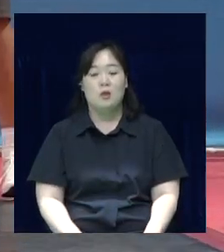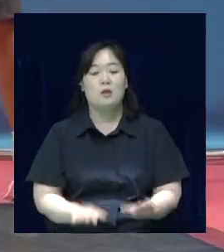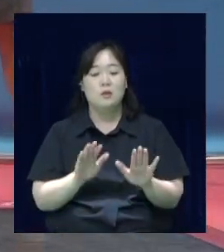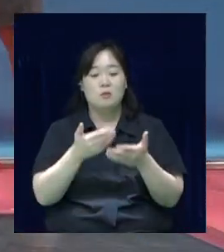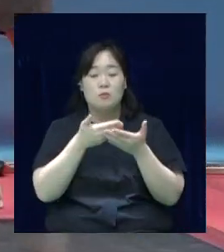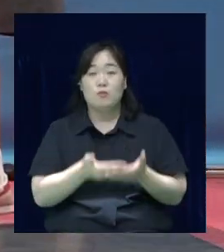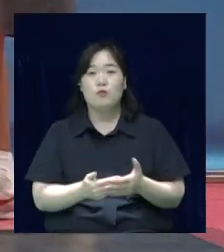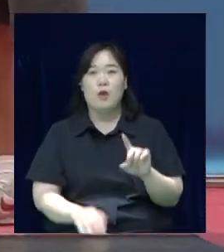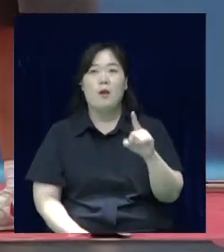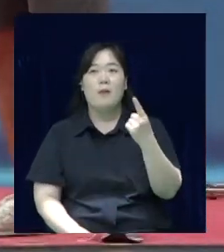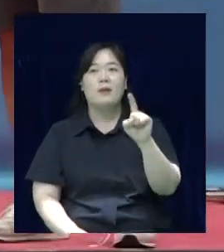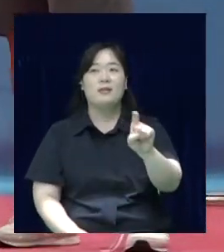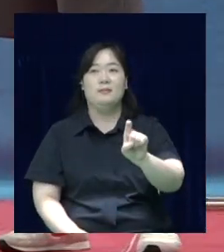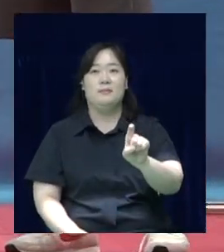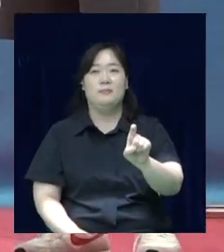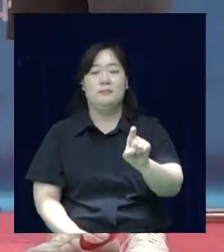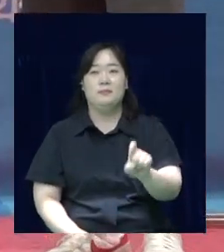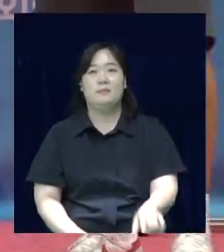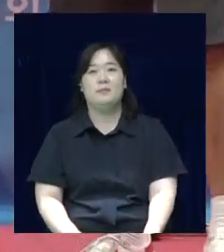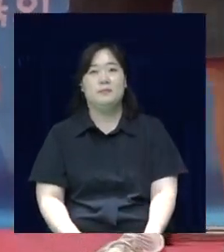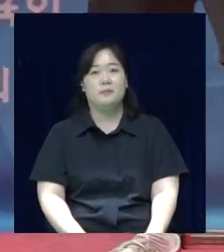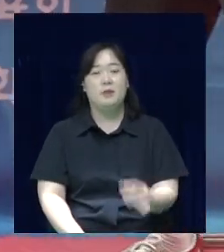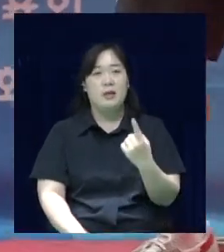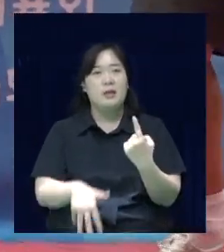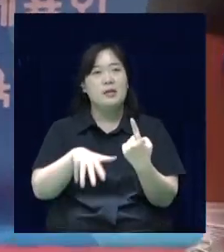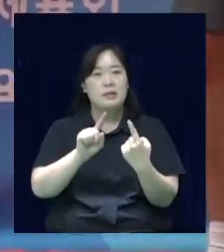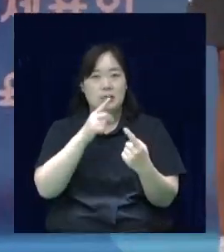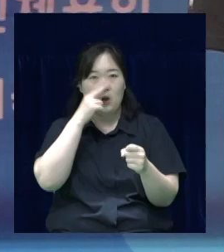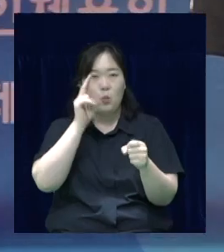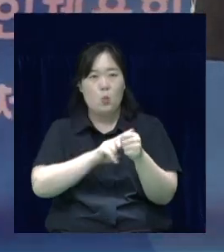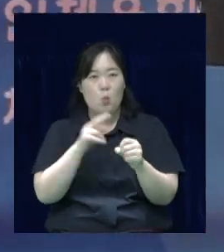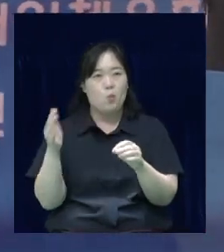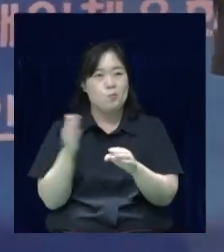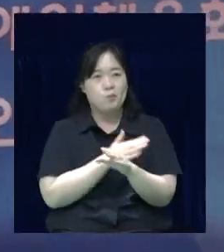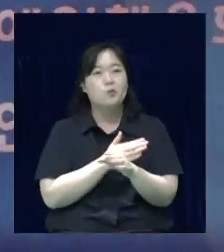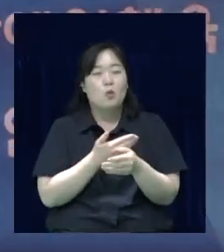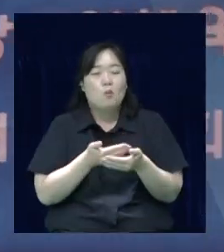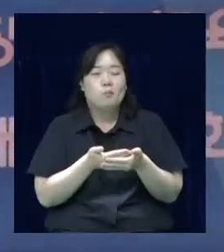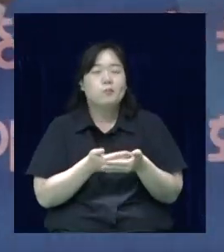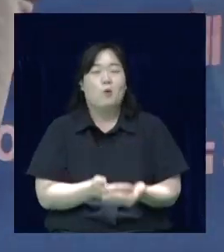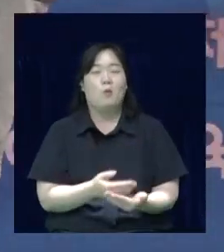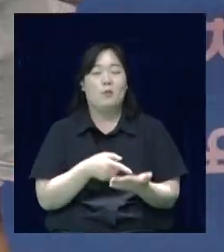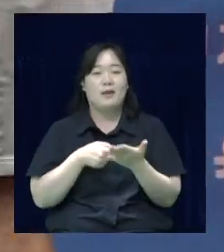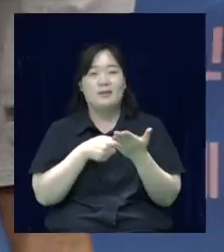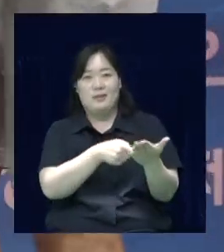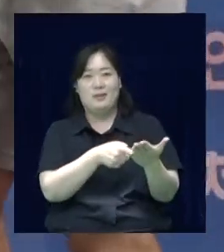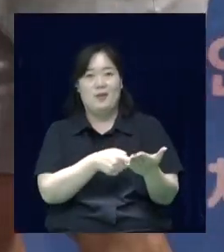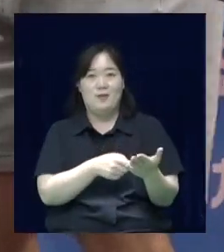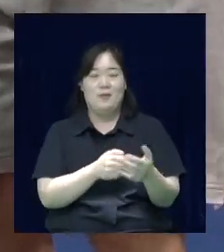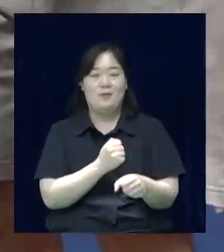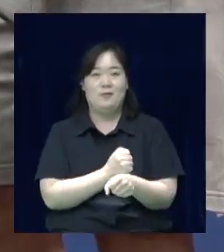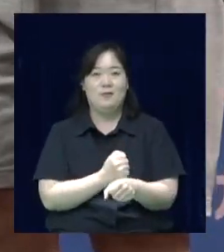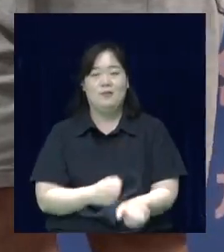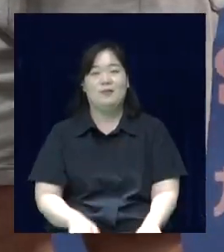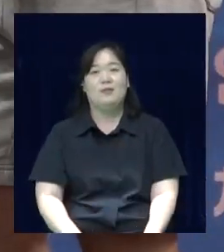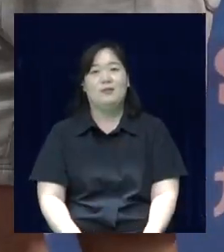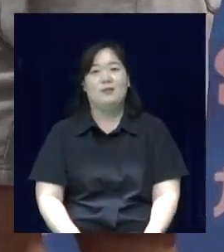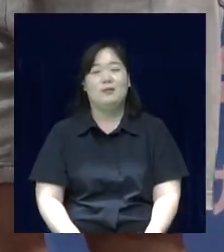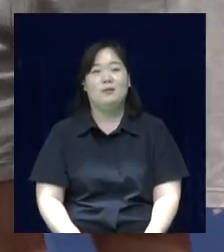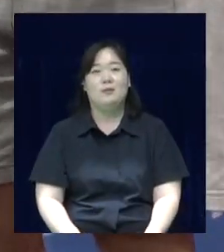있고요. 좀 첫 시도부터 높은 중량을 네. 선택을 한 박정훈 선수입니다.